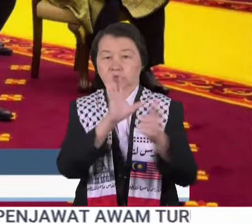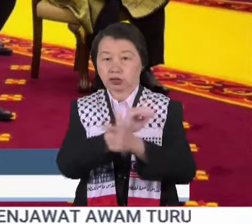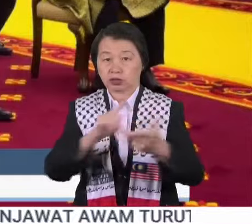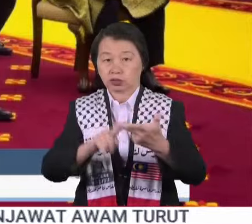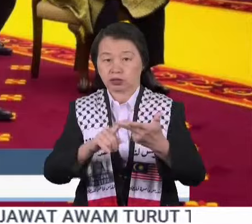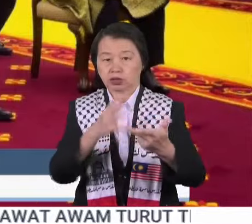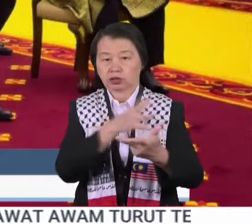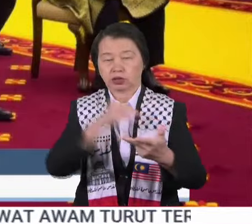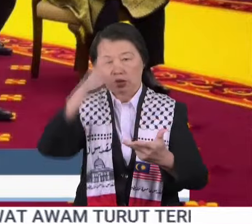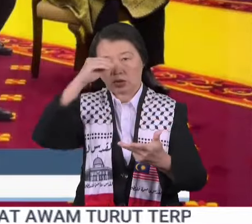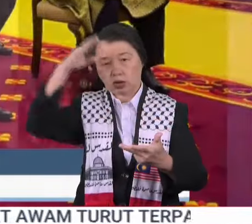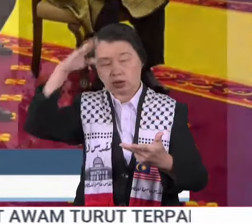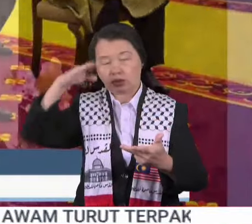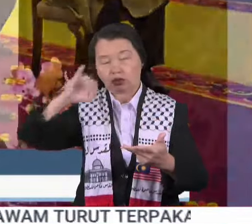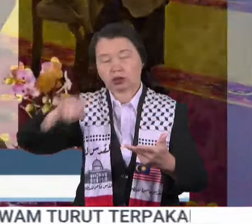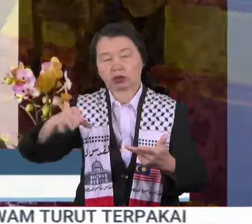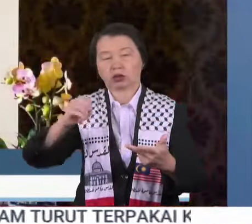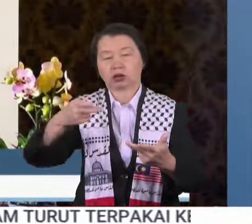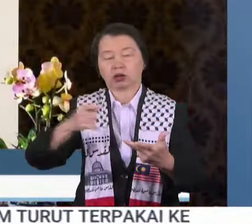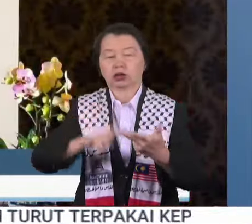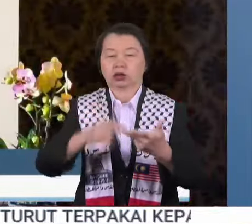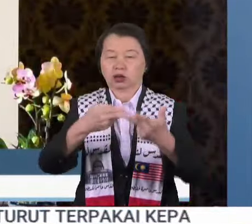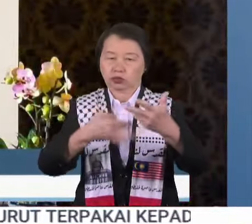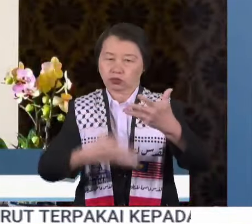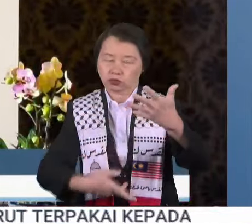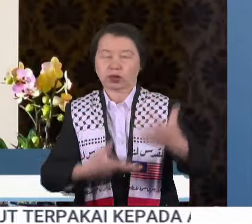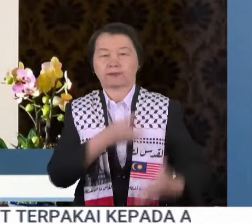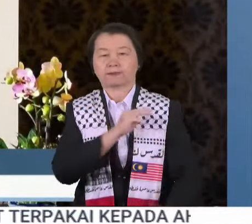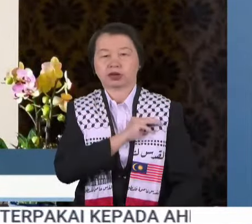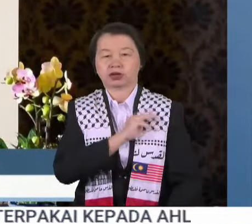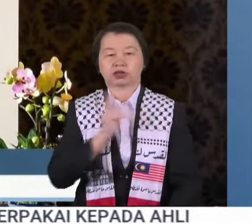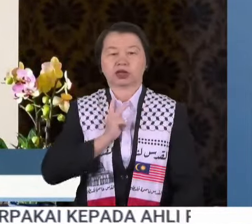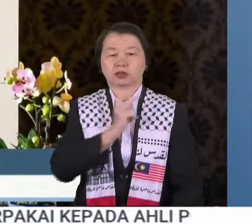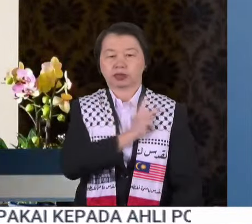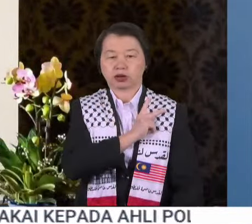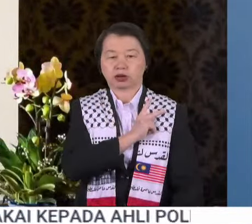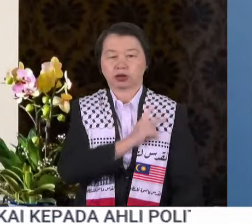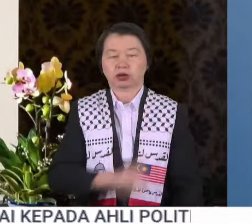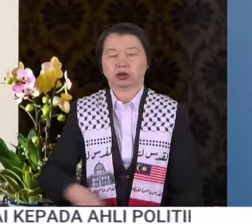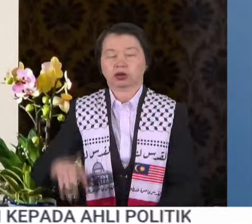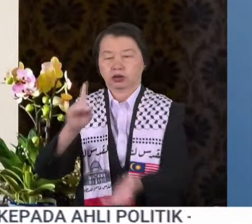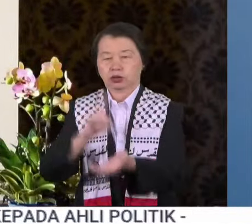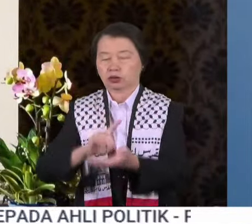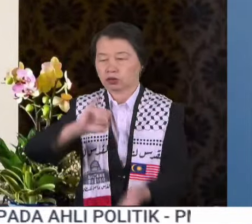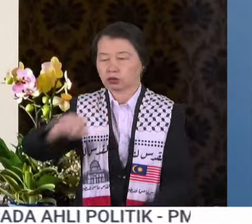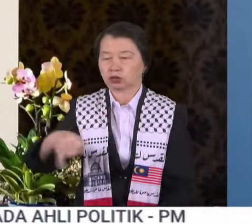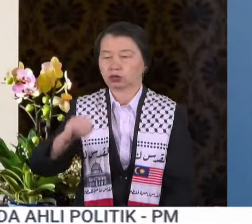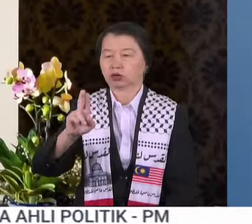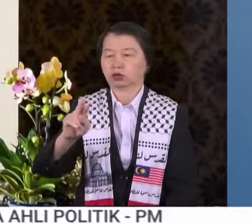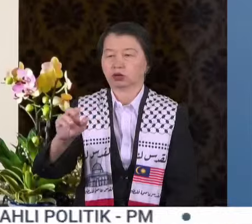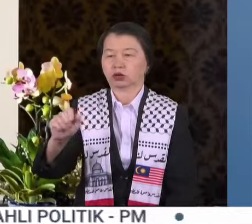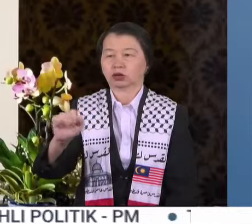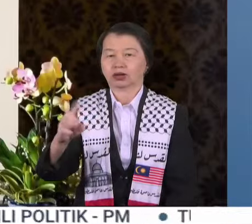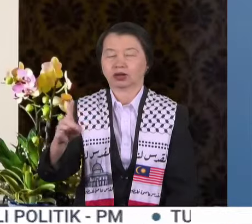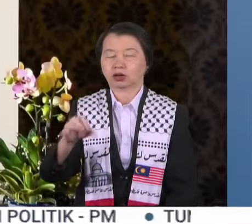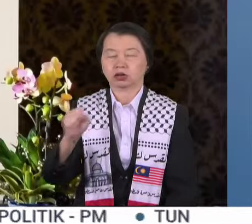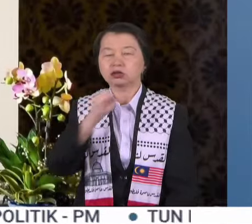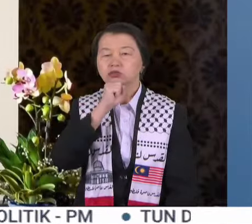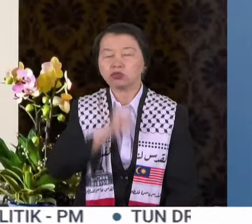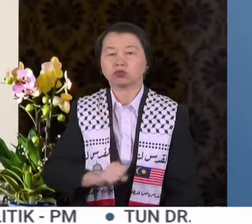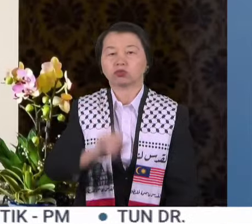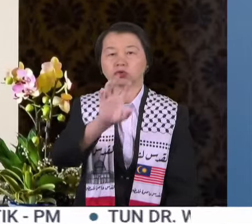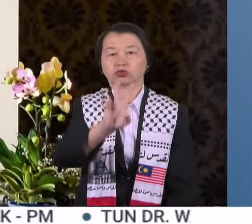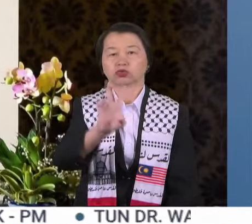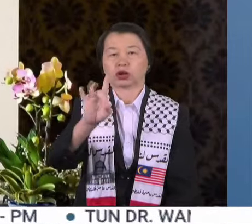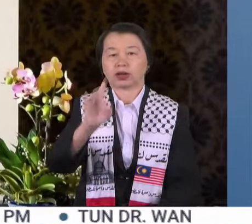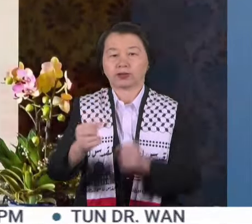patinggi Tan Sri Abang Johari Tun openg dan beberapa menteri kabinet Tun Dr Wan Junaidi tuanku Jafar 78 yang di-pertua